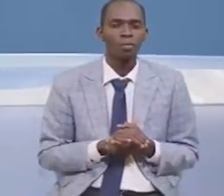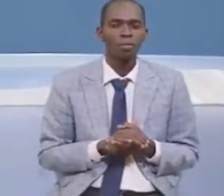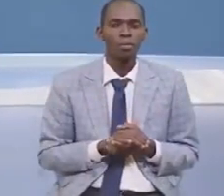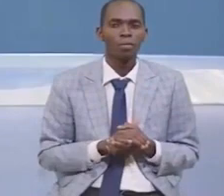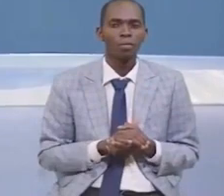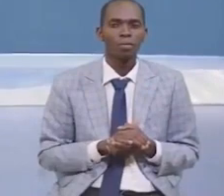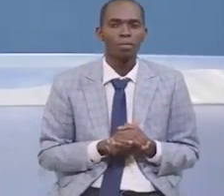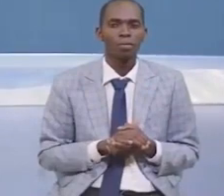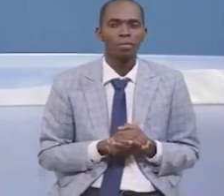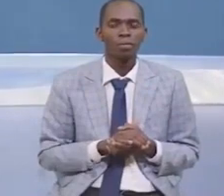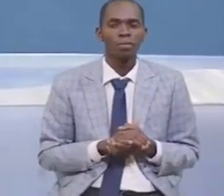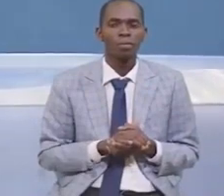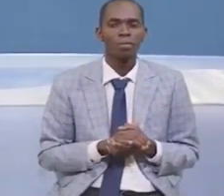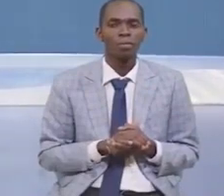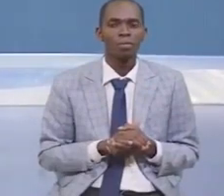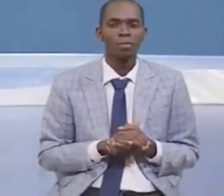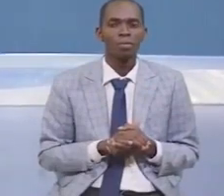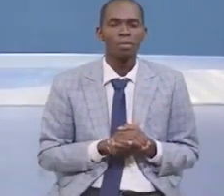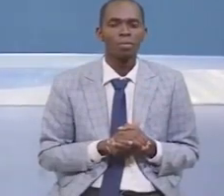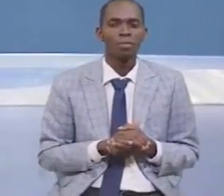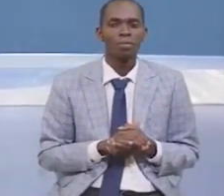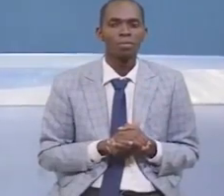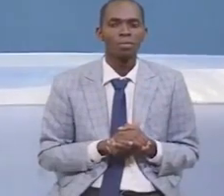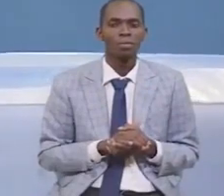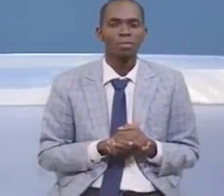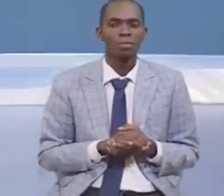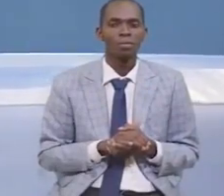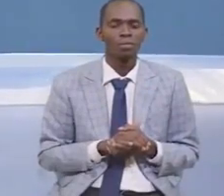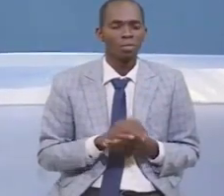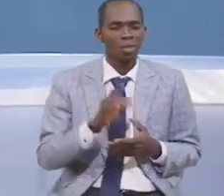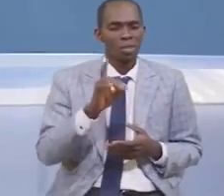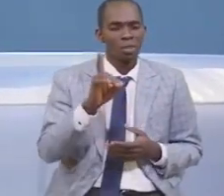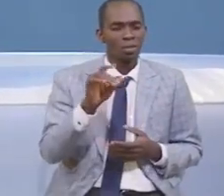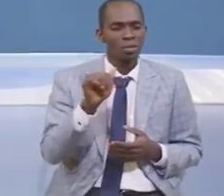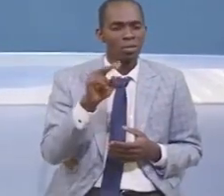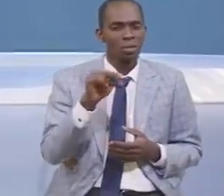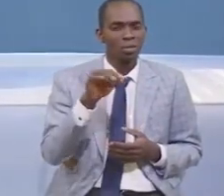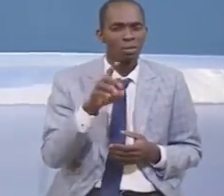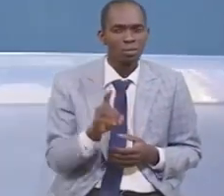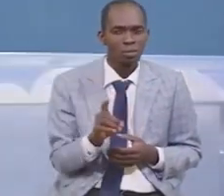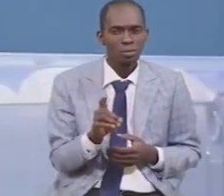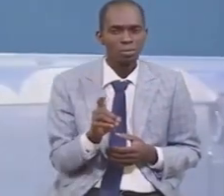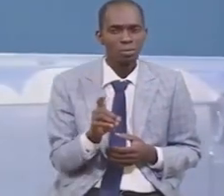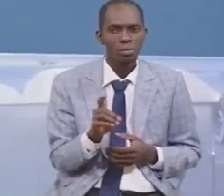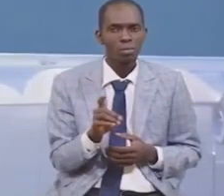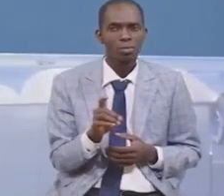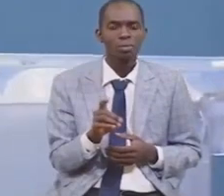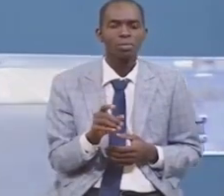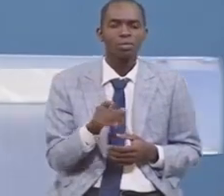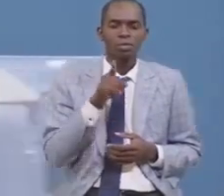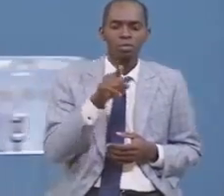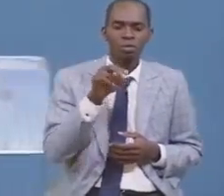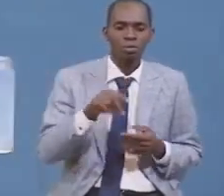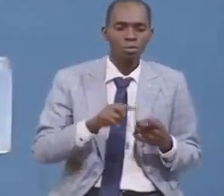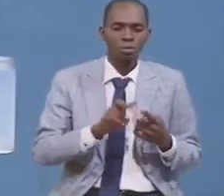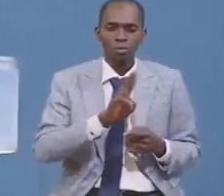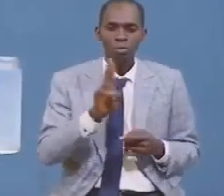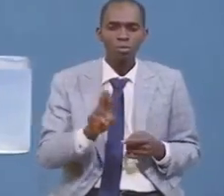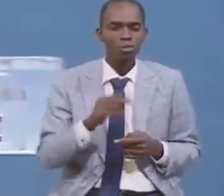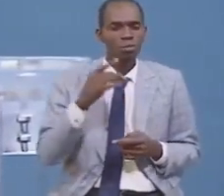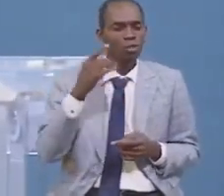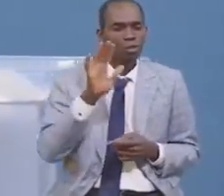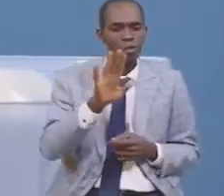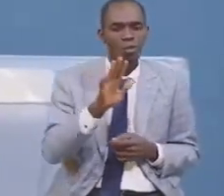పెట్టి కుక్కలను, రాళ్ళను, పక్షులను కొట్టి చంపేస్తారు. David, దావీదు, are you to use your 5 stones like all the